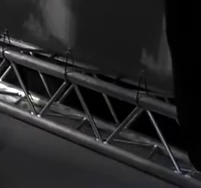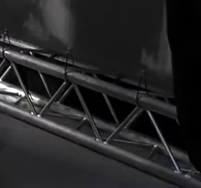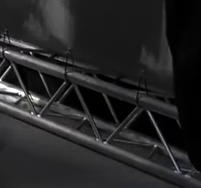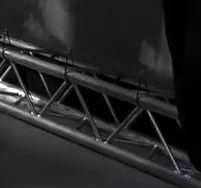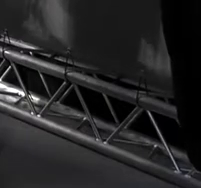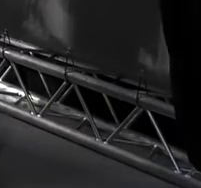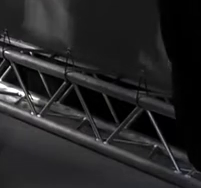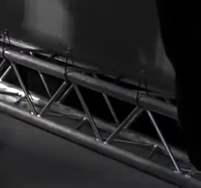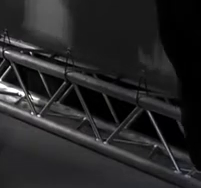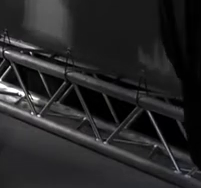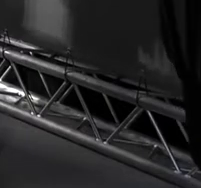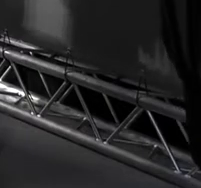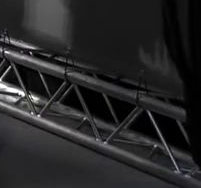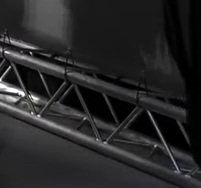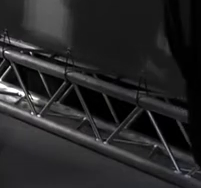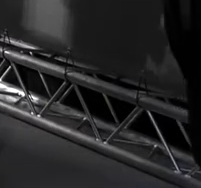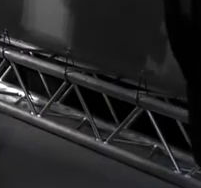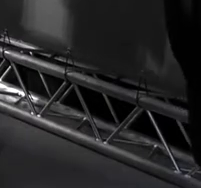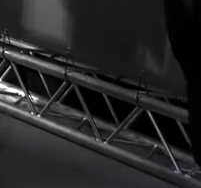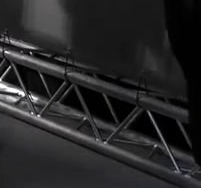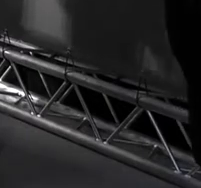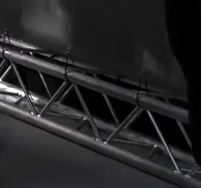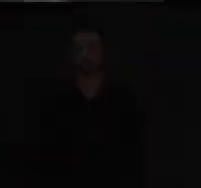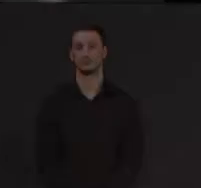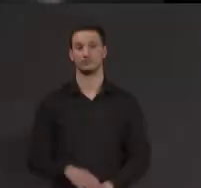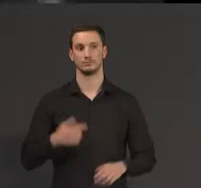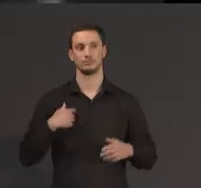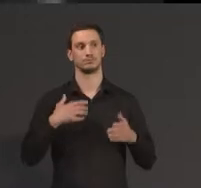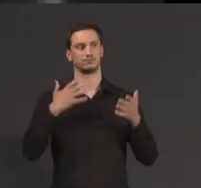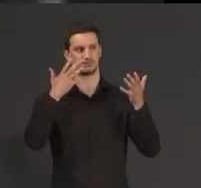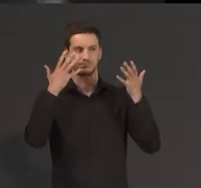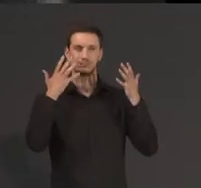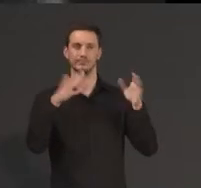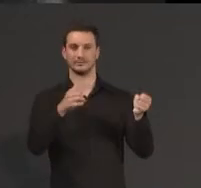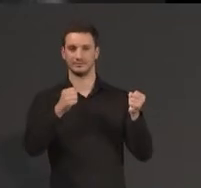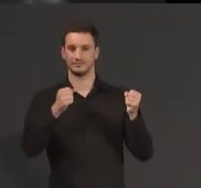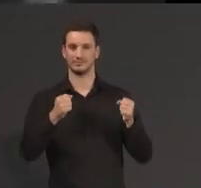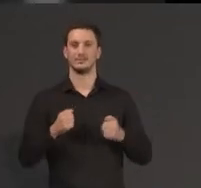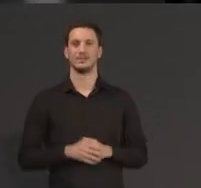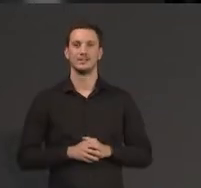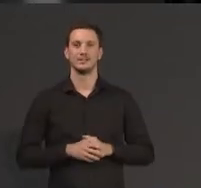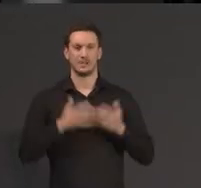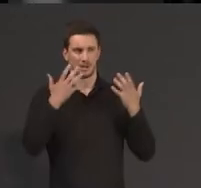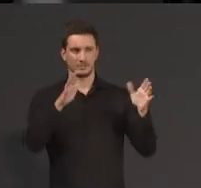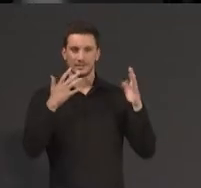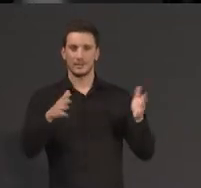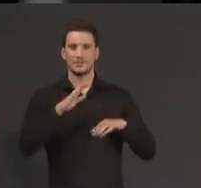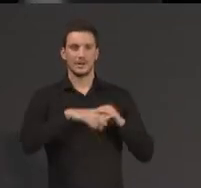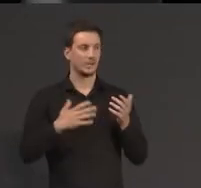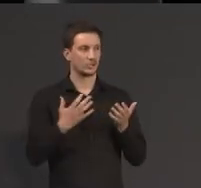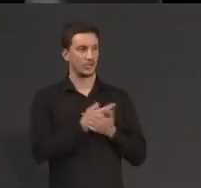Miquel Villaró Canyizal. Un fort, molt fort aplaudiment per tots